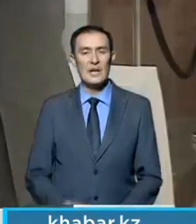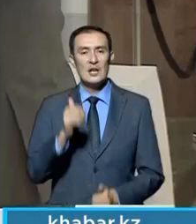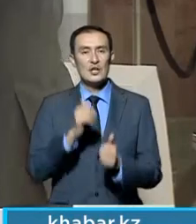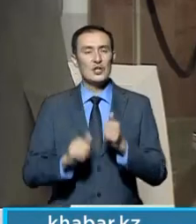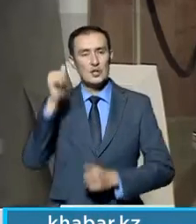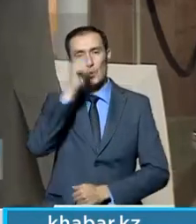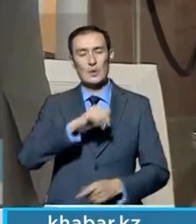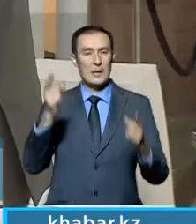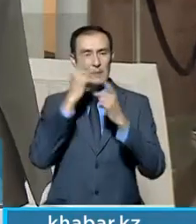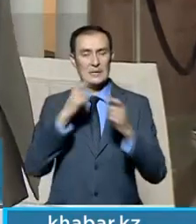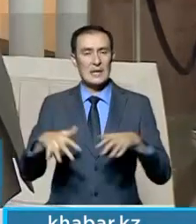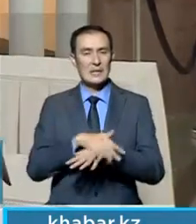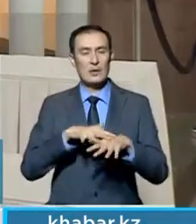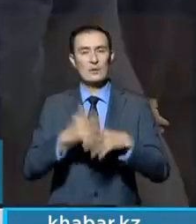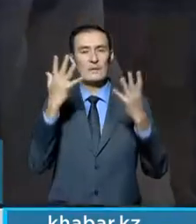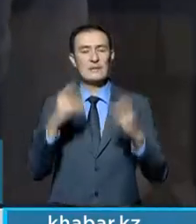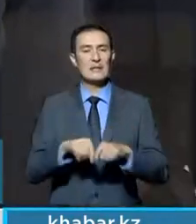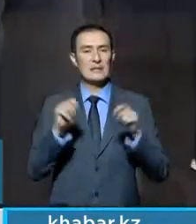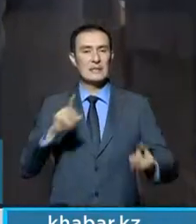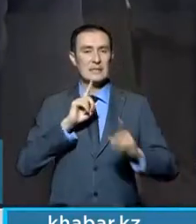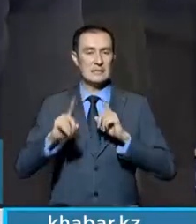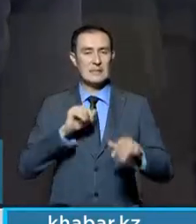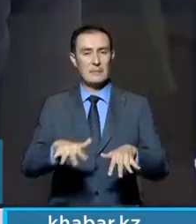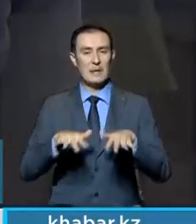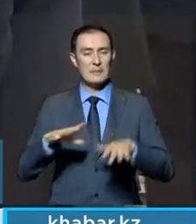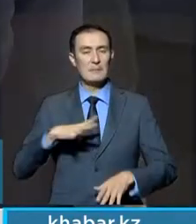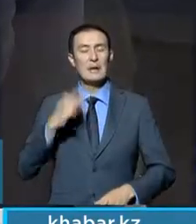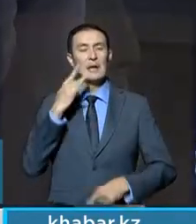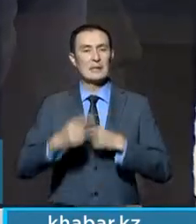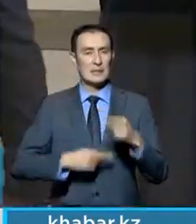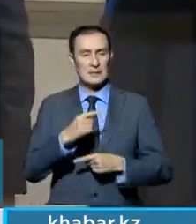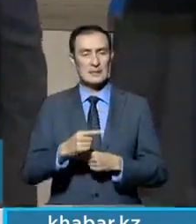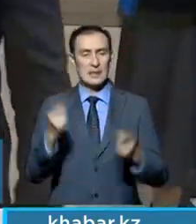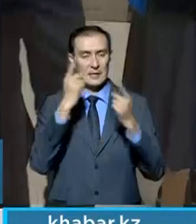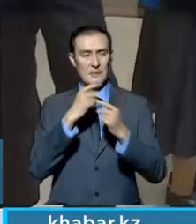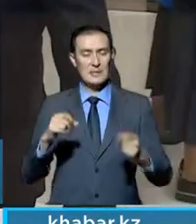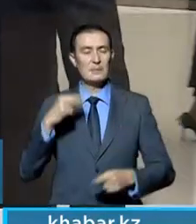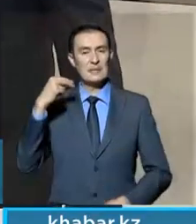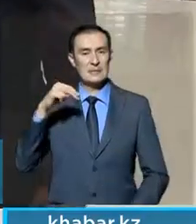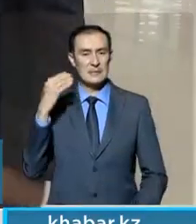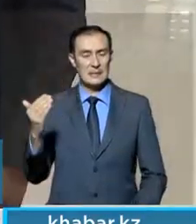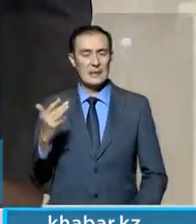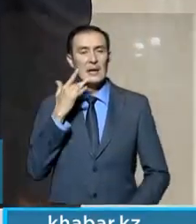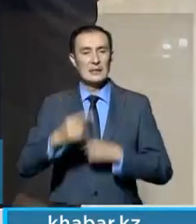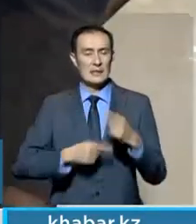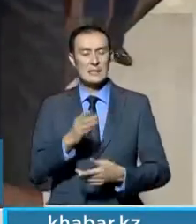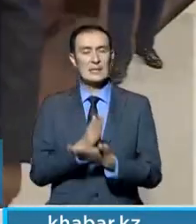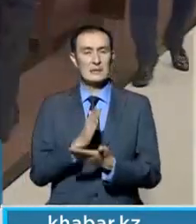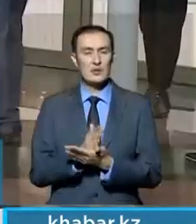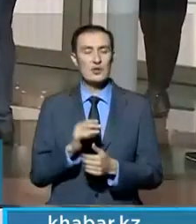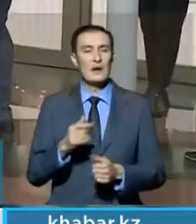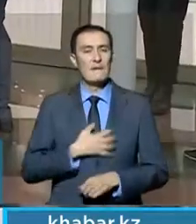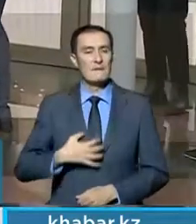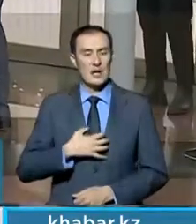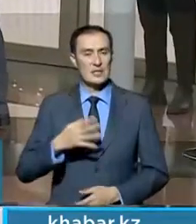Ежегодное послание народу в день открытия сессии парламента уже стало традицией. Как отметил сам президент, традиция, имеющая особый